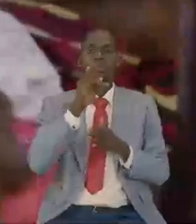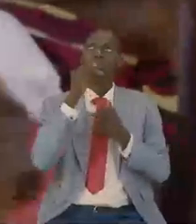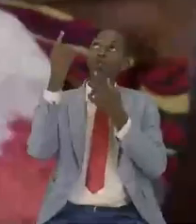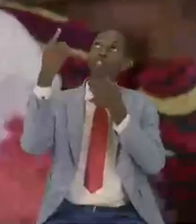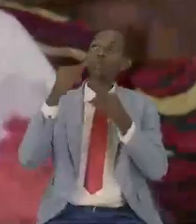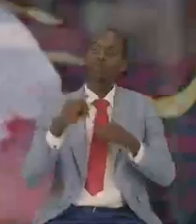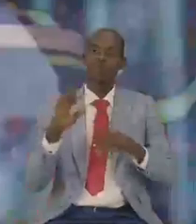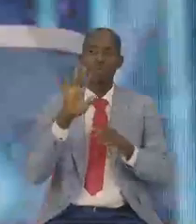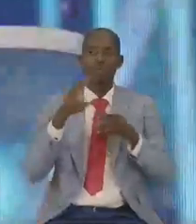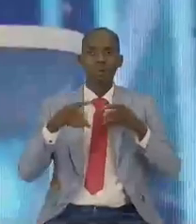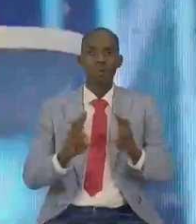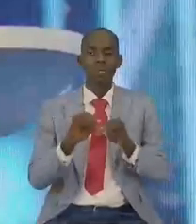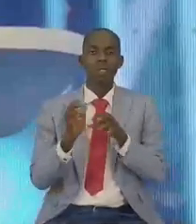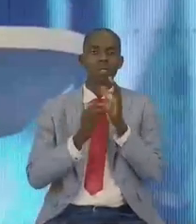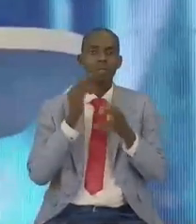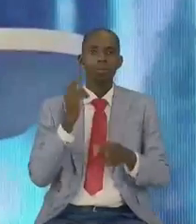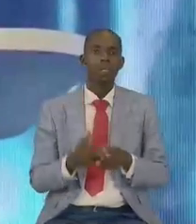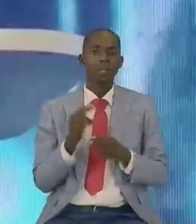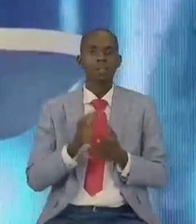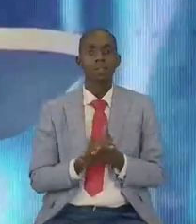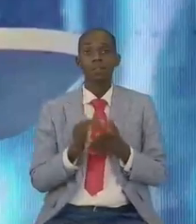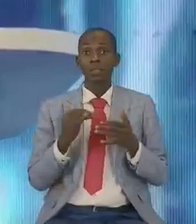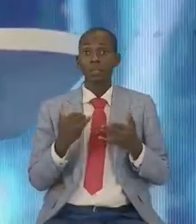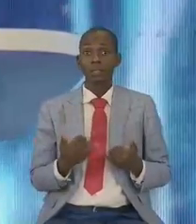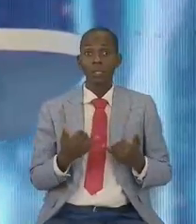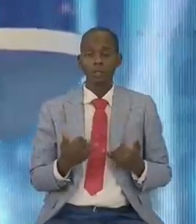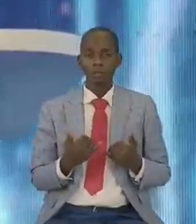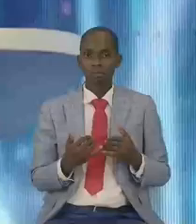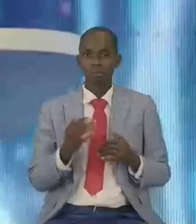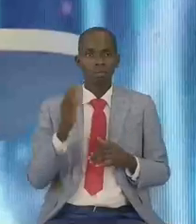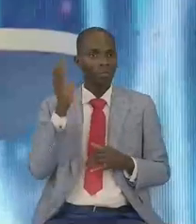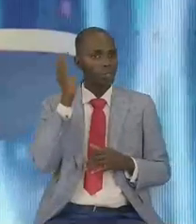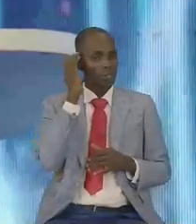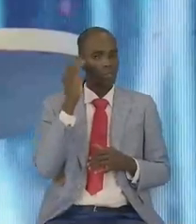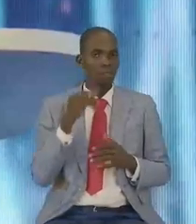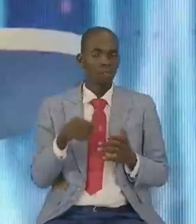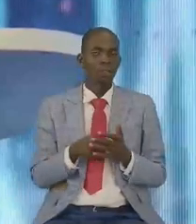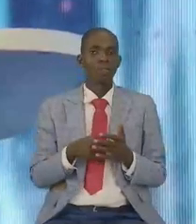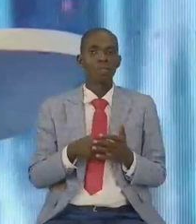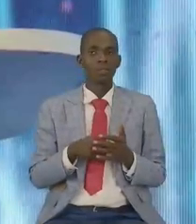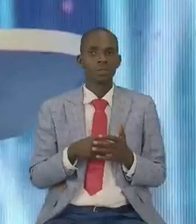de Jésus. Maintenant, écoutez ceci.